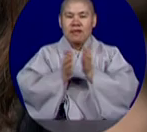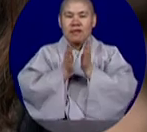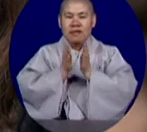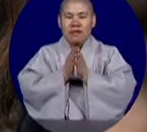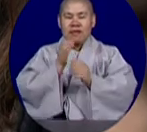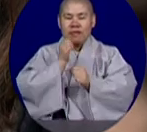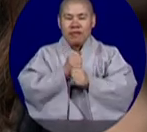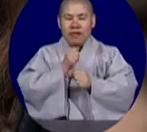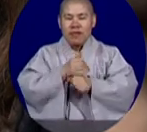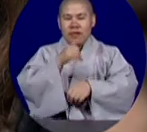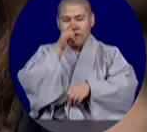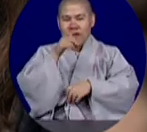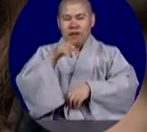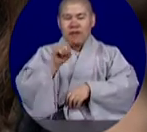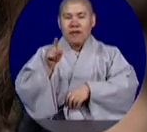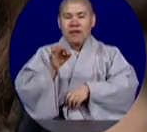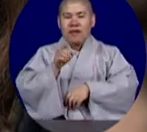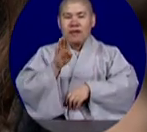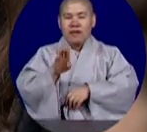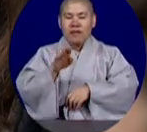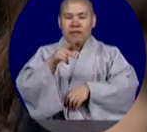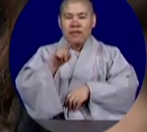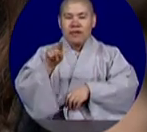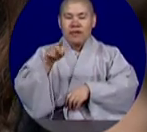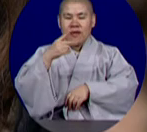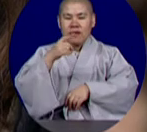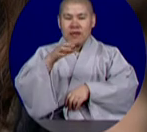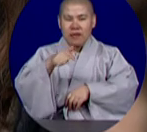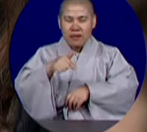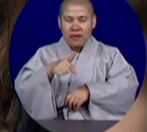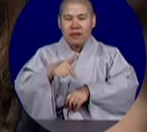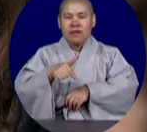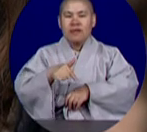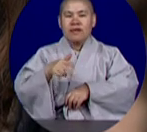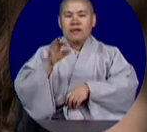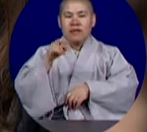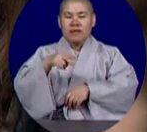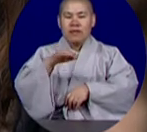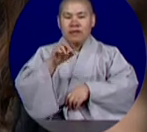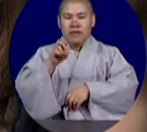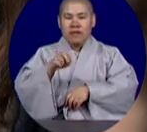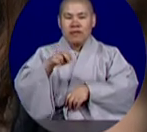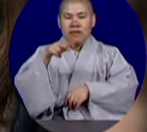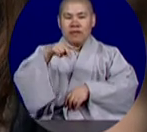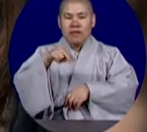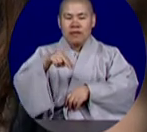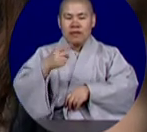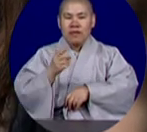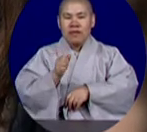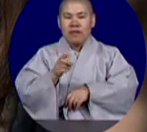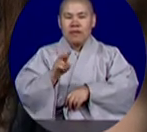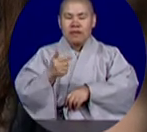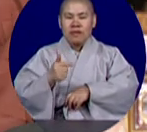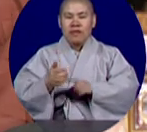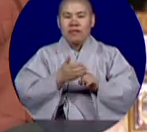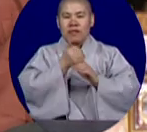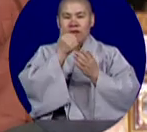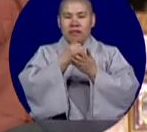있다. 자업자득, 유심소현. 이게 부처님의 가르침입니다.